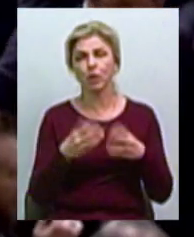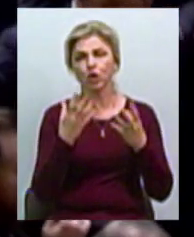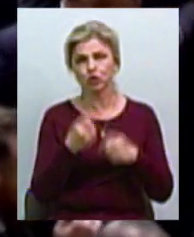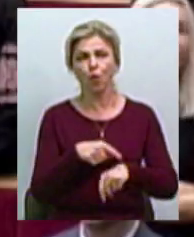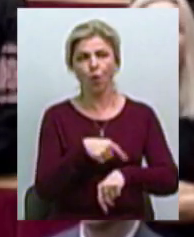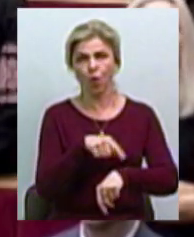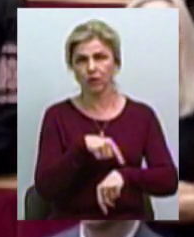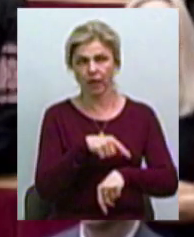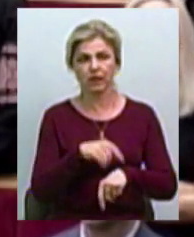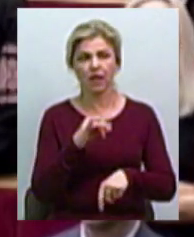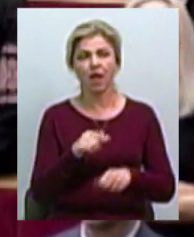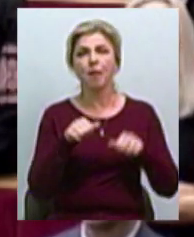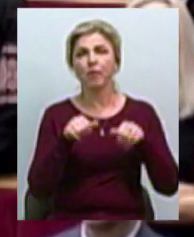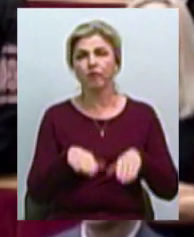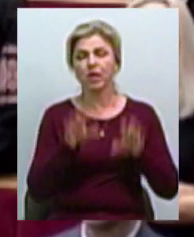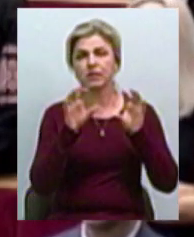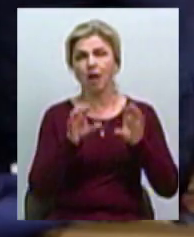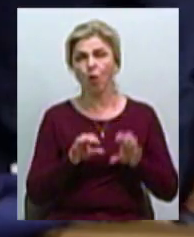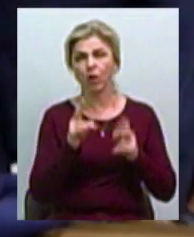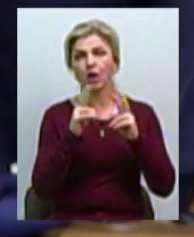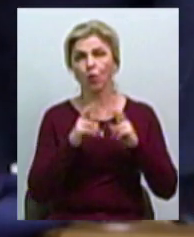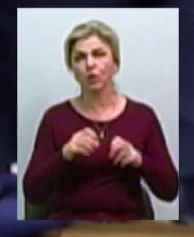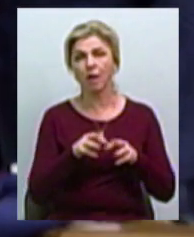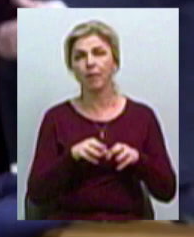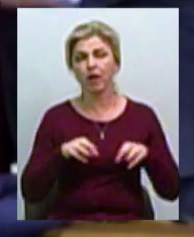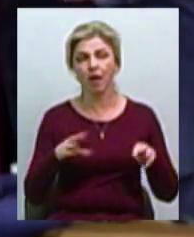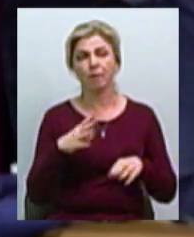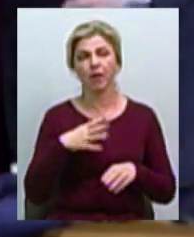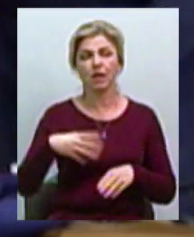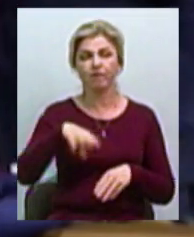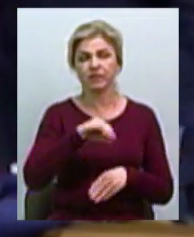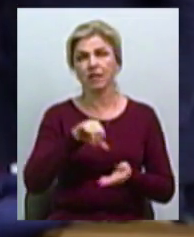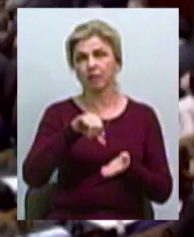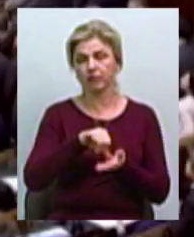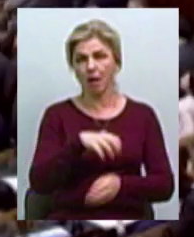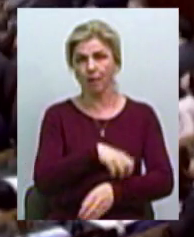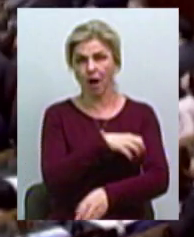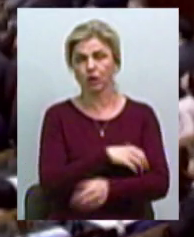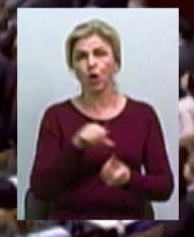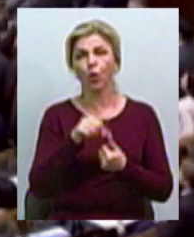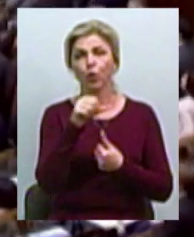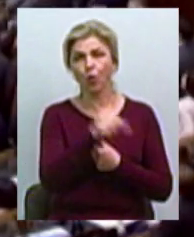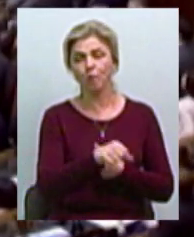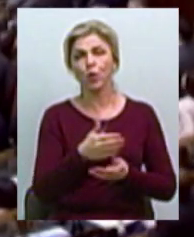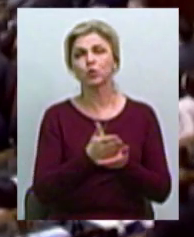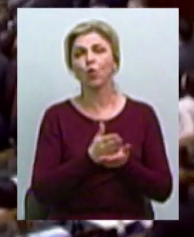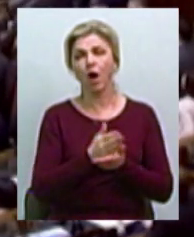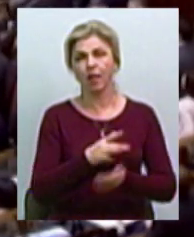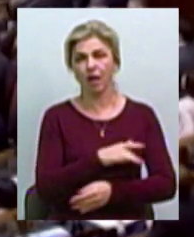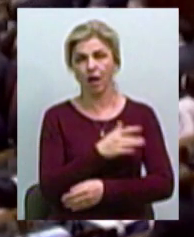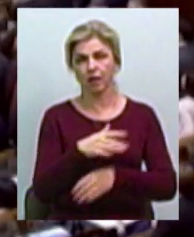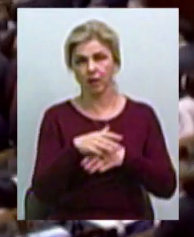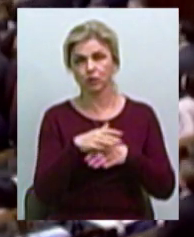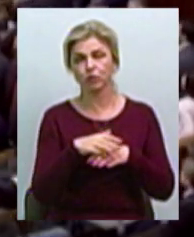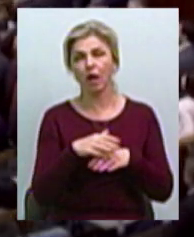Проти законопроєктів, які були подані на розгляд парламенту, були усі партії, окрім «Слуги народу». У Путіна є ринок землі.